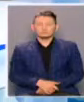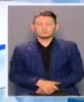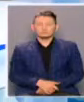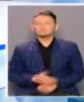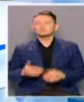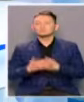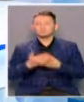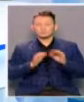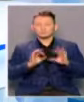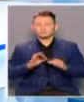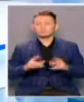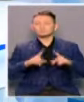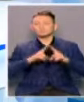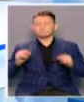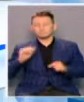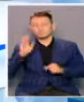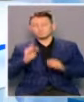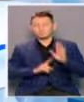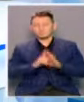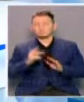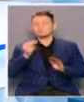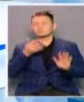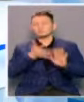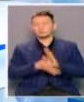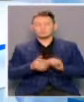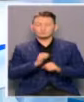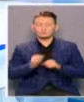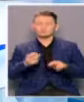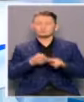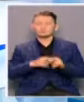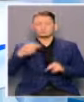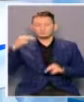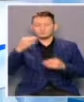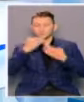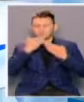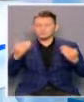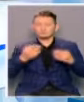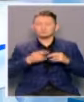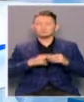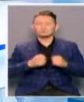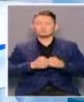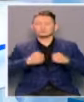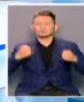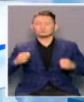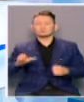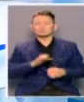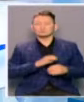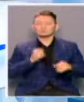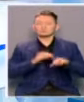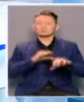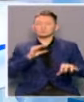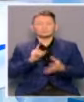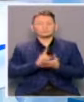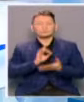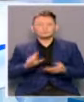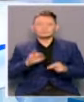Өңір жаңалықтарына ойыссақ, мектеппен қоштасу қалтаға салмақ салмауы керек. Соңғы қоңырауды кең көлемде атап өтудің қажеті жоқ. Аймақтағы білім беру